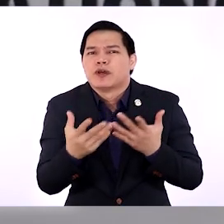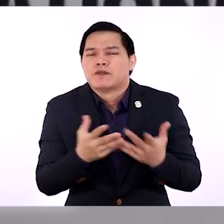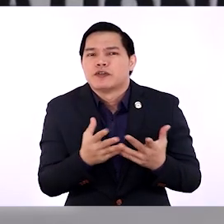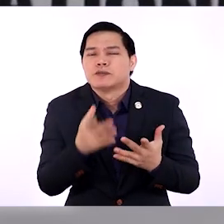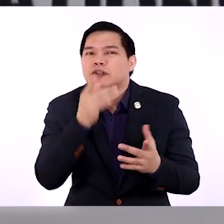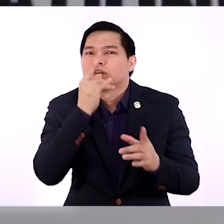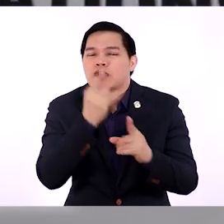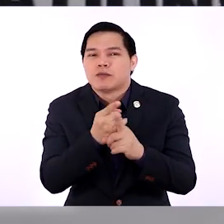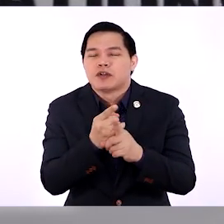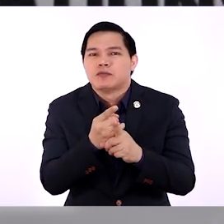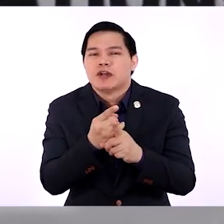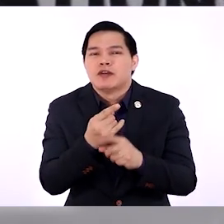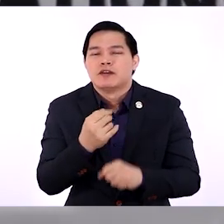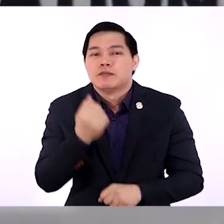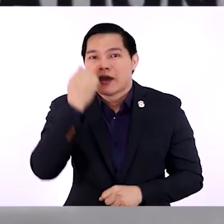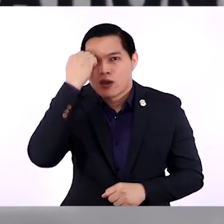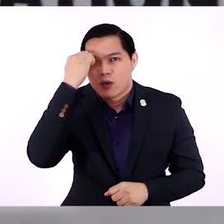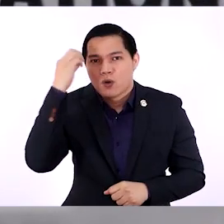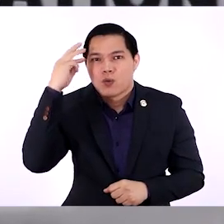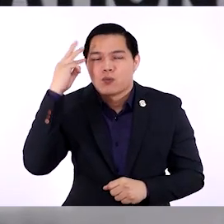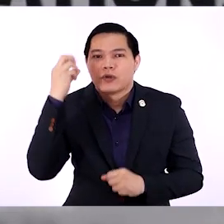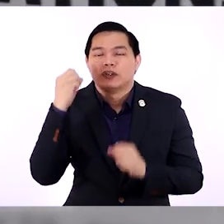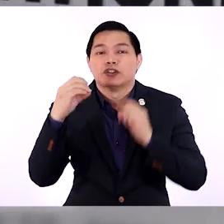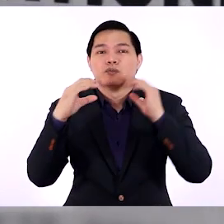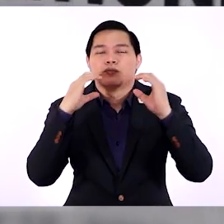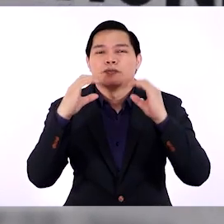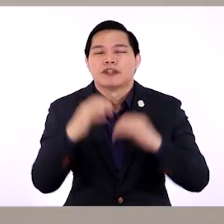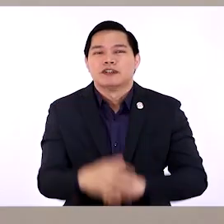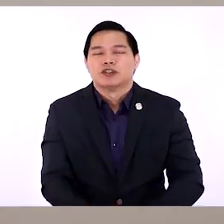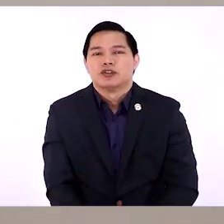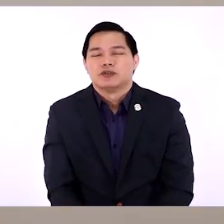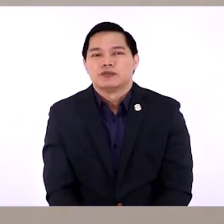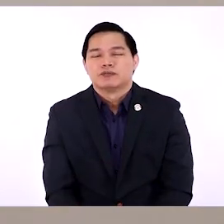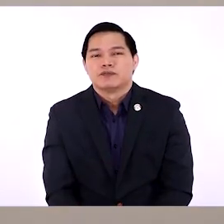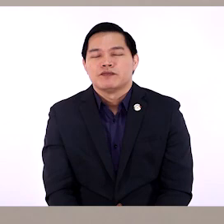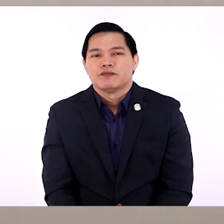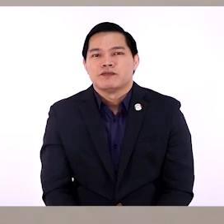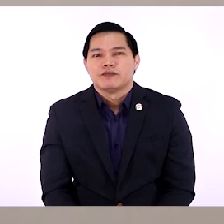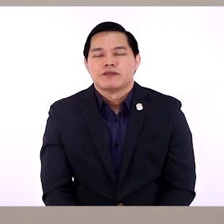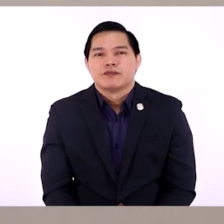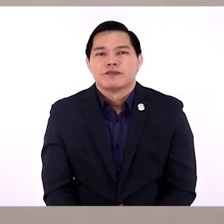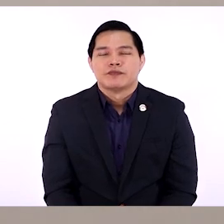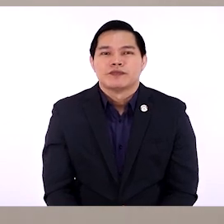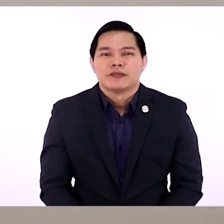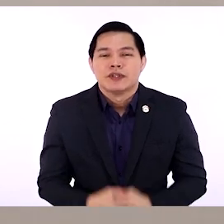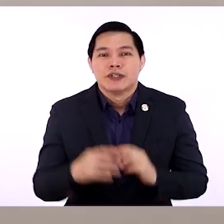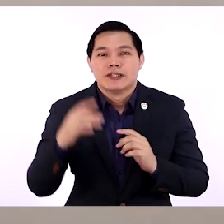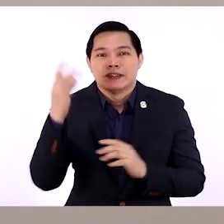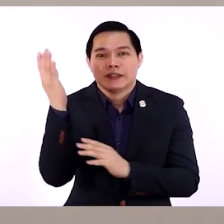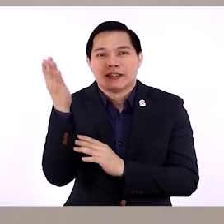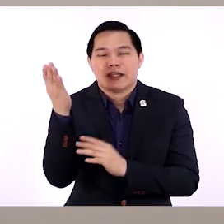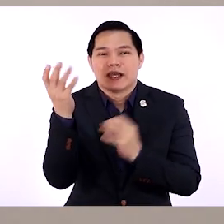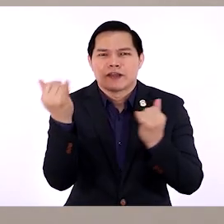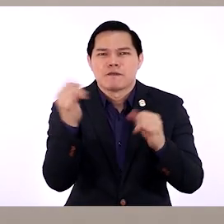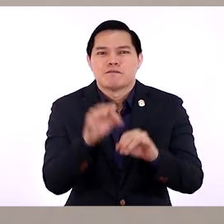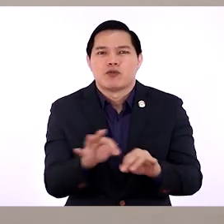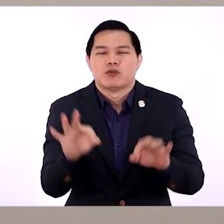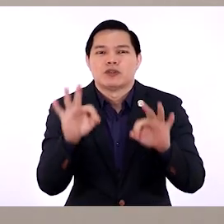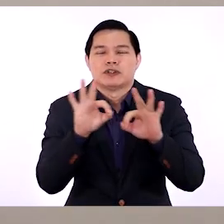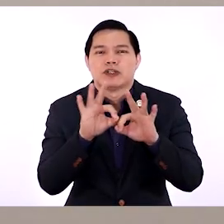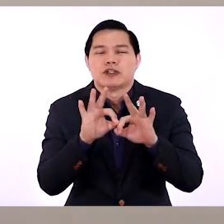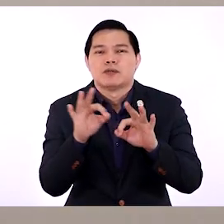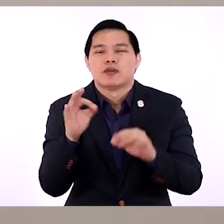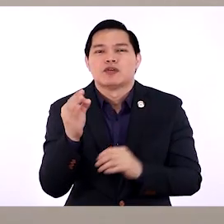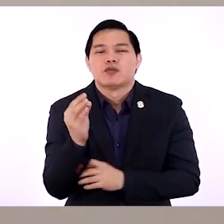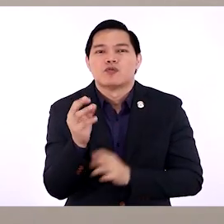marapat nilang isaalang-alang sa pakikipagkomunikasyon. Aming tinalakay sa pagkakataong ito ay yung makabuluhang paggamit ng